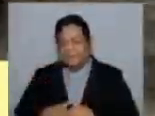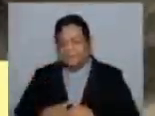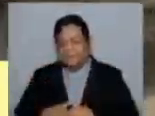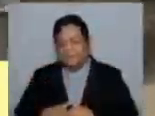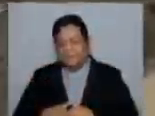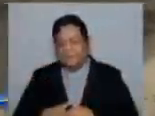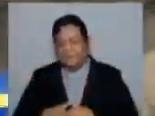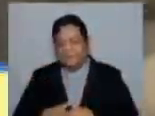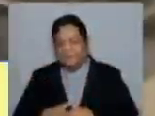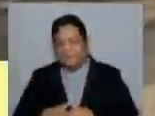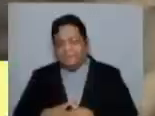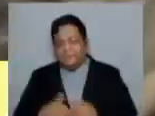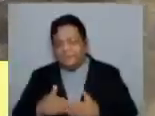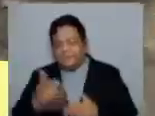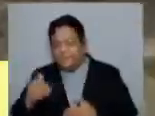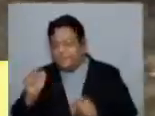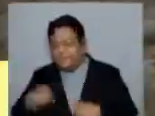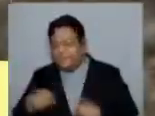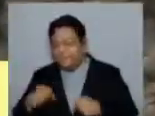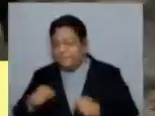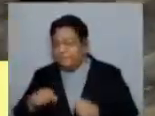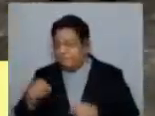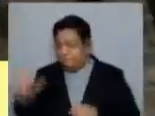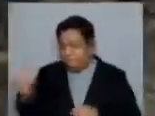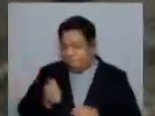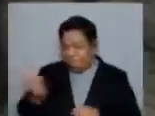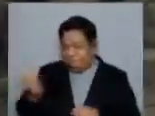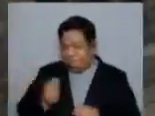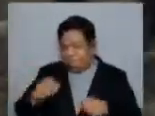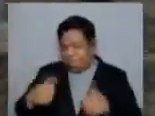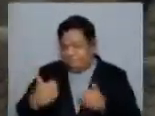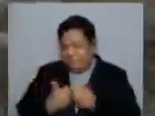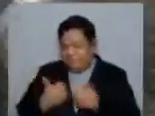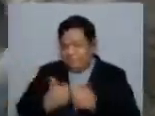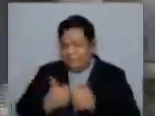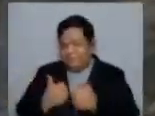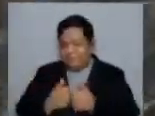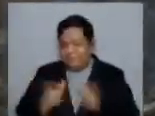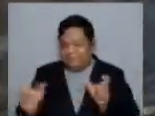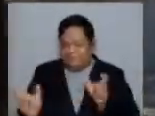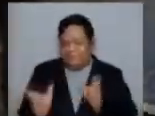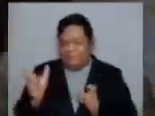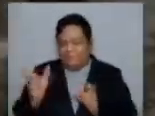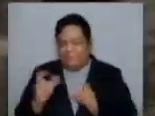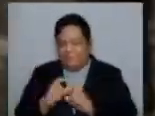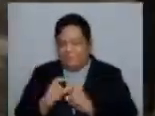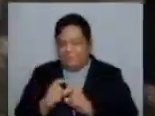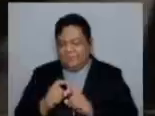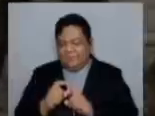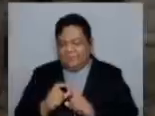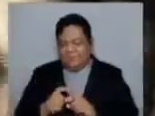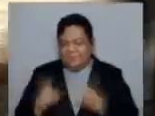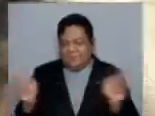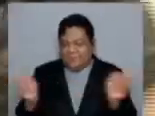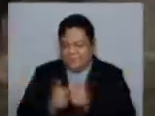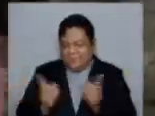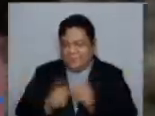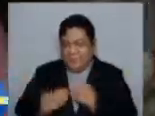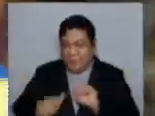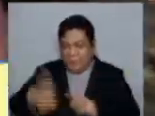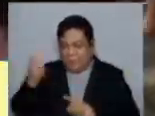ka bang maano dito sa game namin na ano, na parang duktungan na kanta? Mabilis yung sautas pag nanalo ka, 1,000